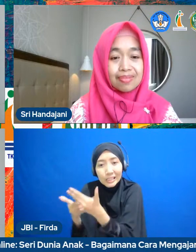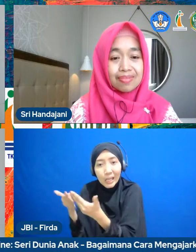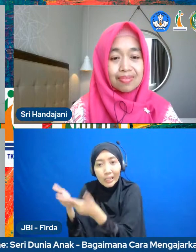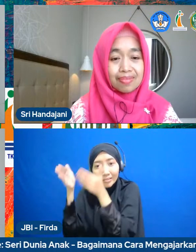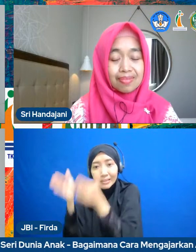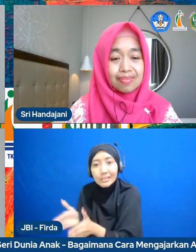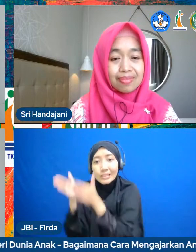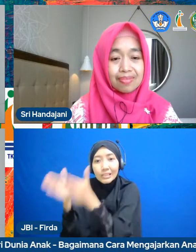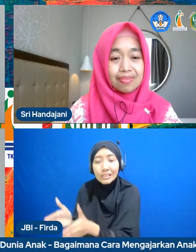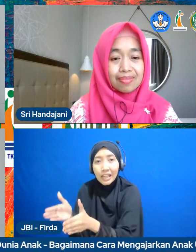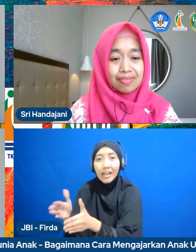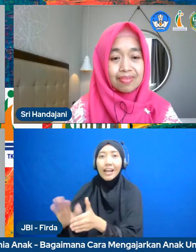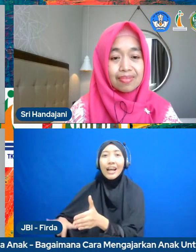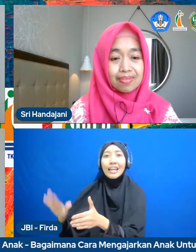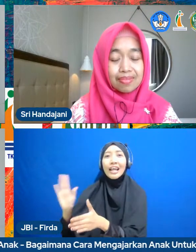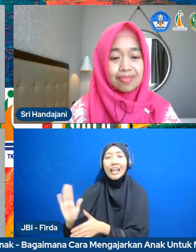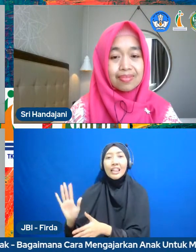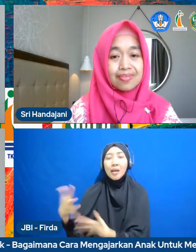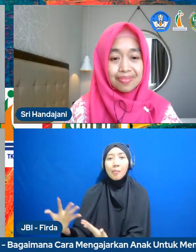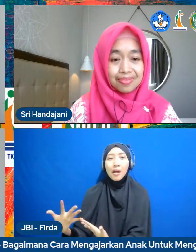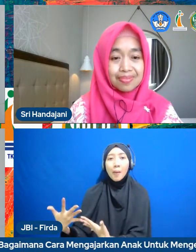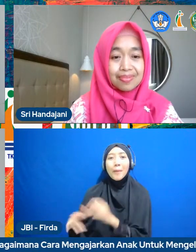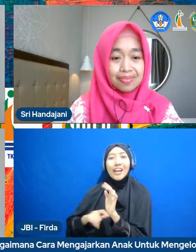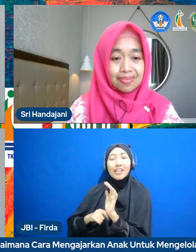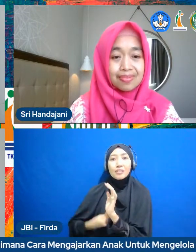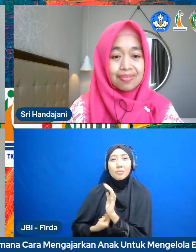nanti anak-anaknya juga akan